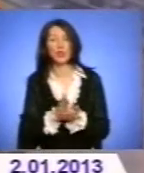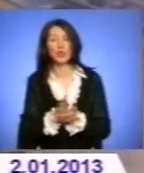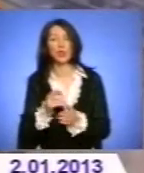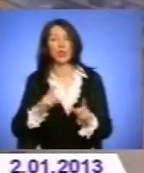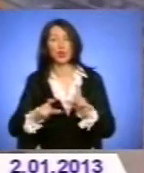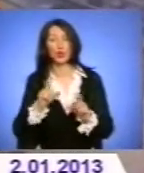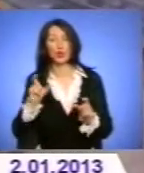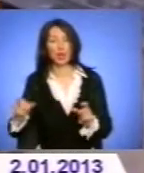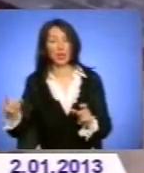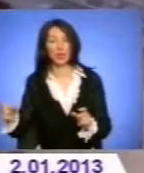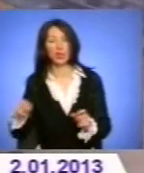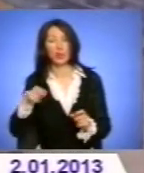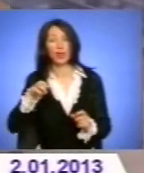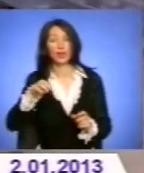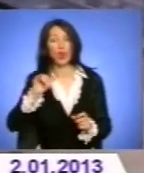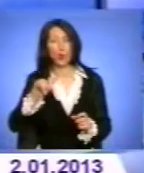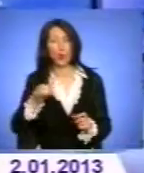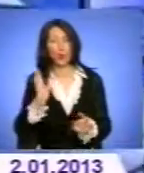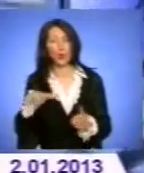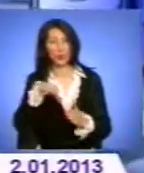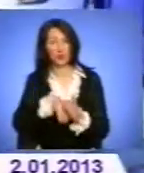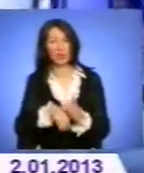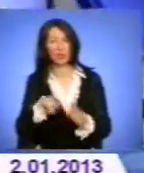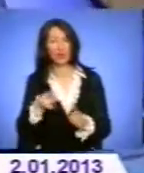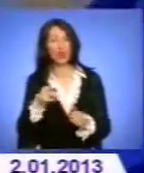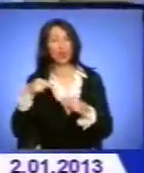буде внесено до їхньої трудової книжки.